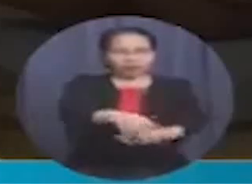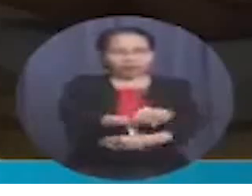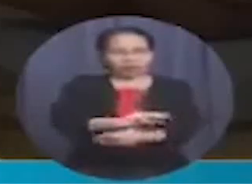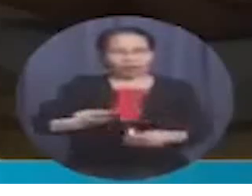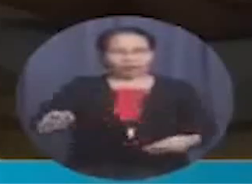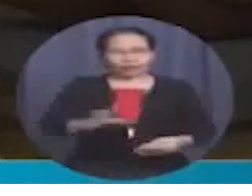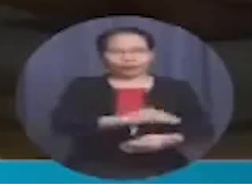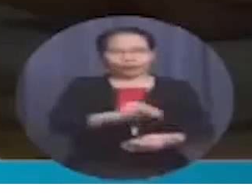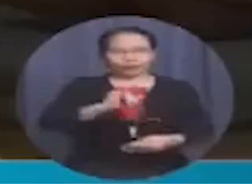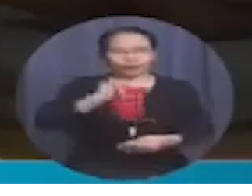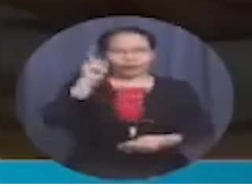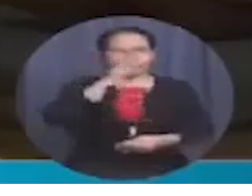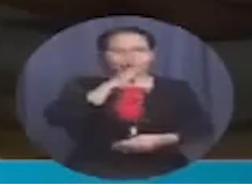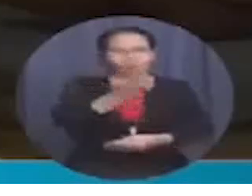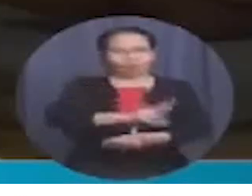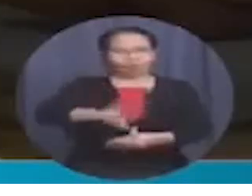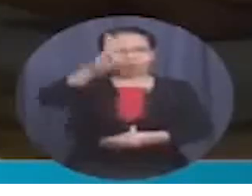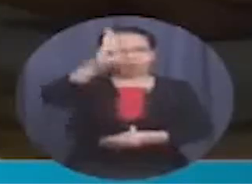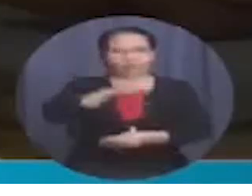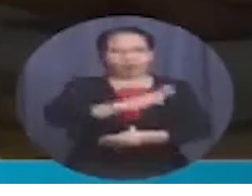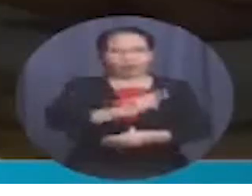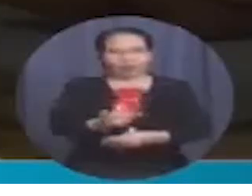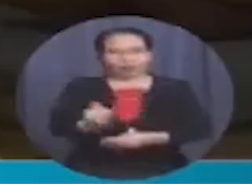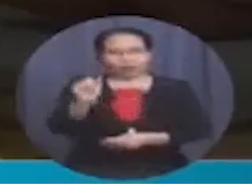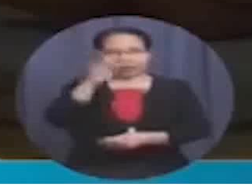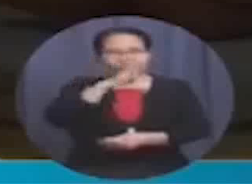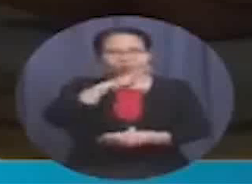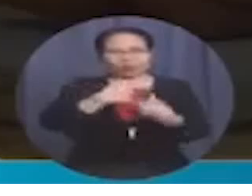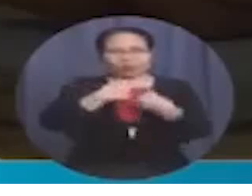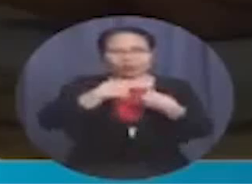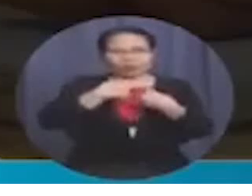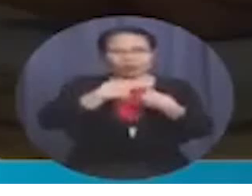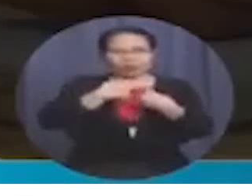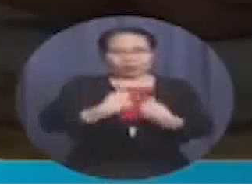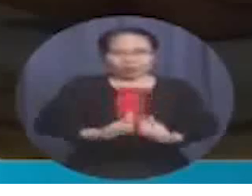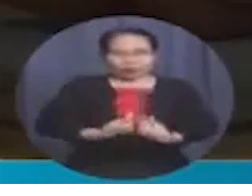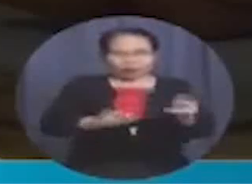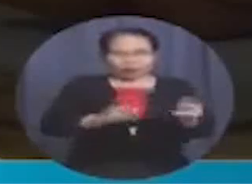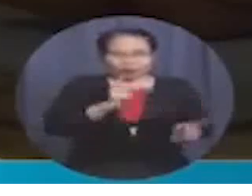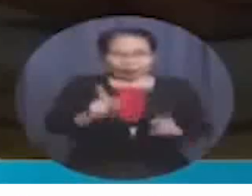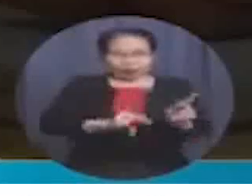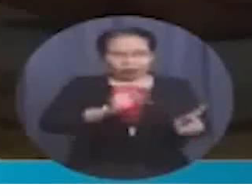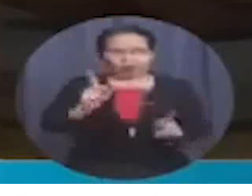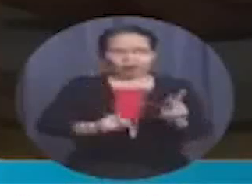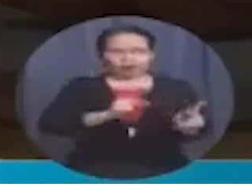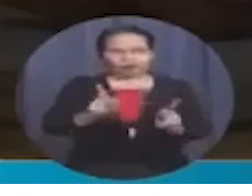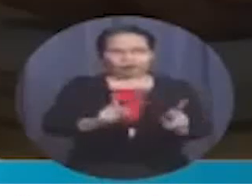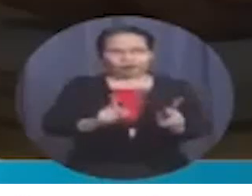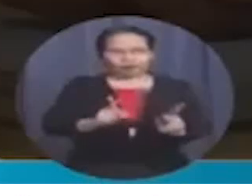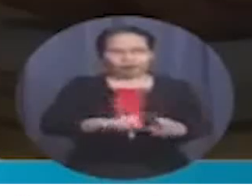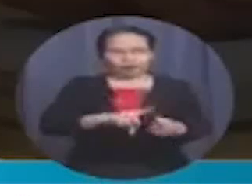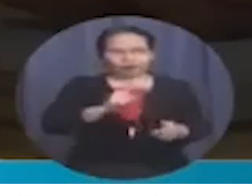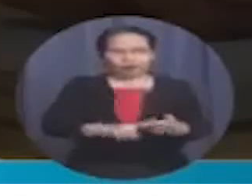ako sa kanila. At ako'y magiging kanilang Diyos at sila'y magiging aking bayan.